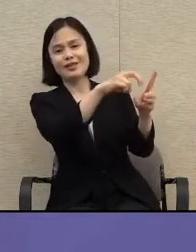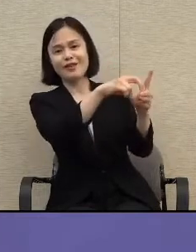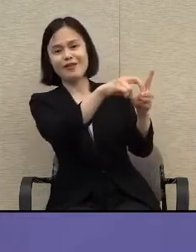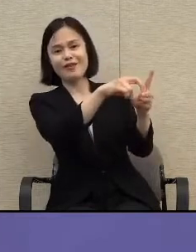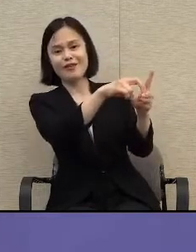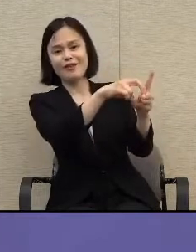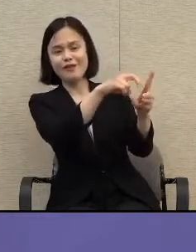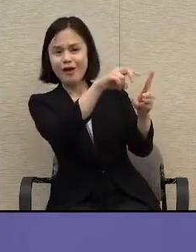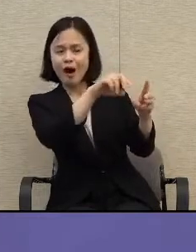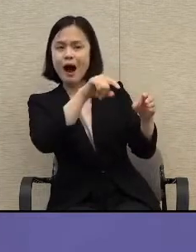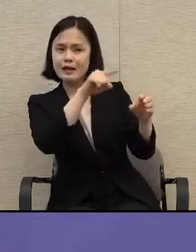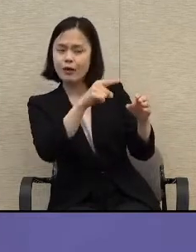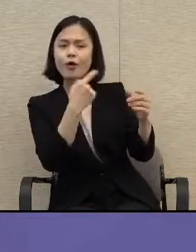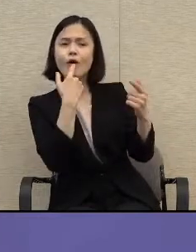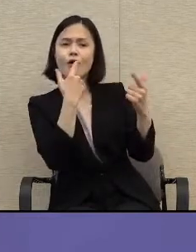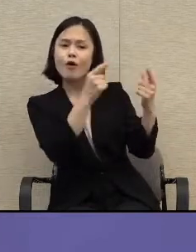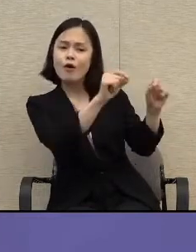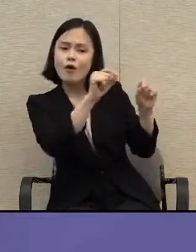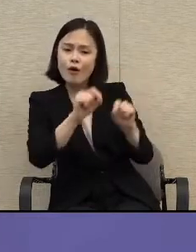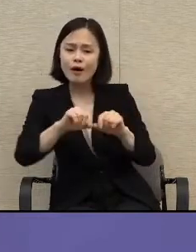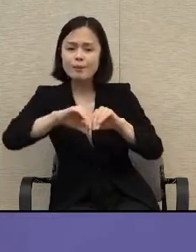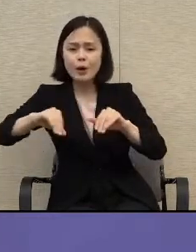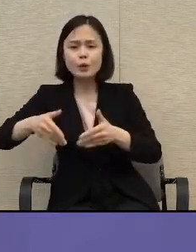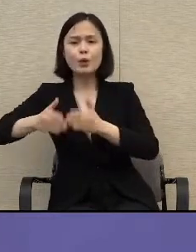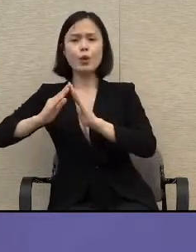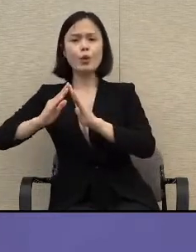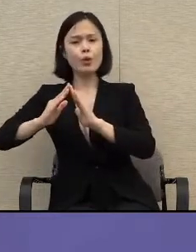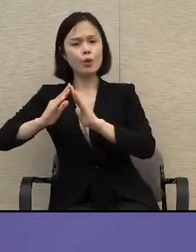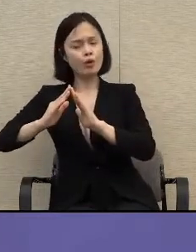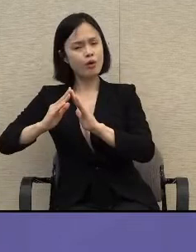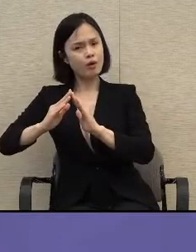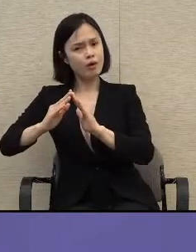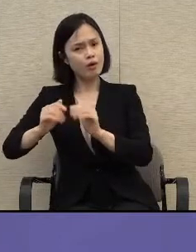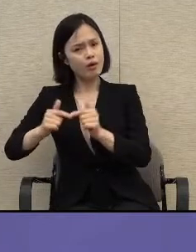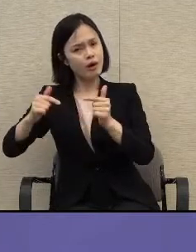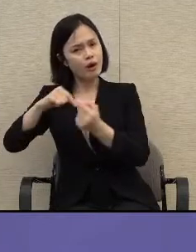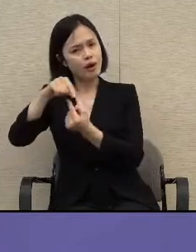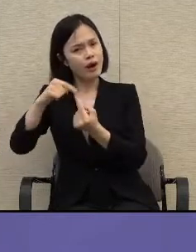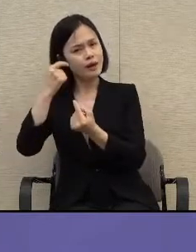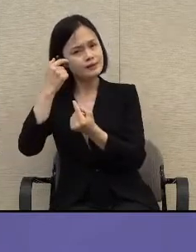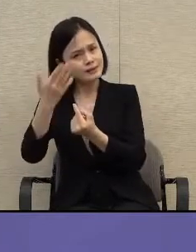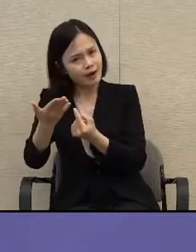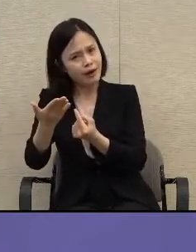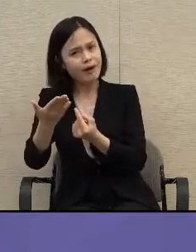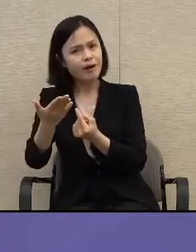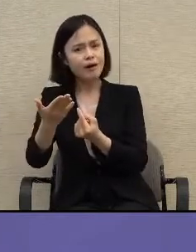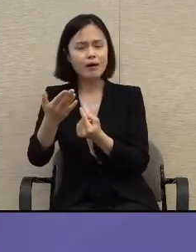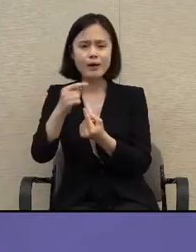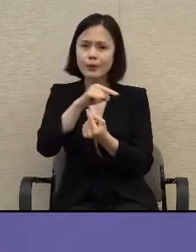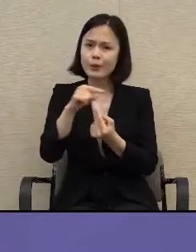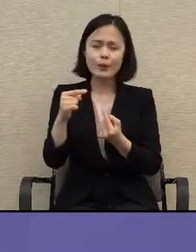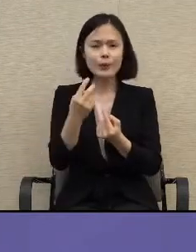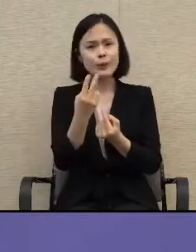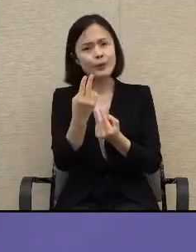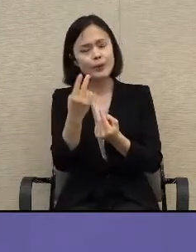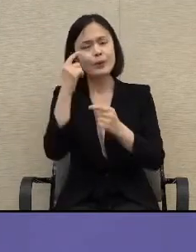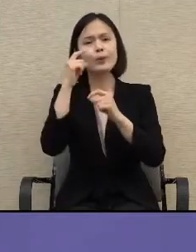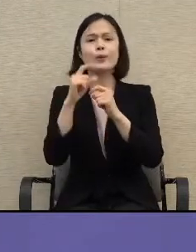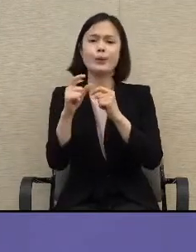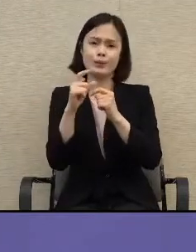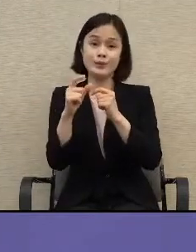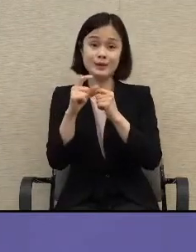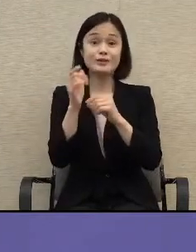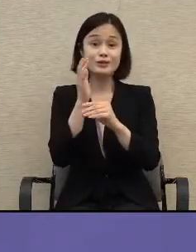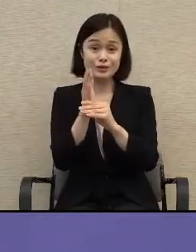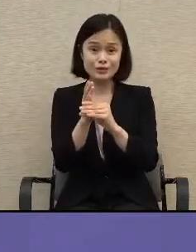별도의 인프라를 활용하는, 이제 그 인프라들을 계속 확충하는 방식으로 전달 체계를 모색해야 되는가에 대한 고민들이 이제 현재